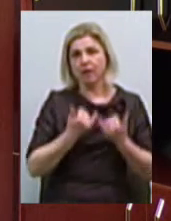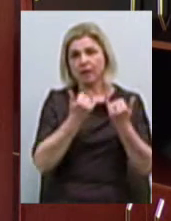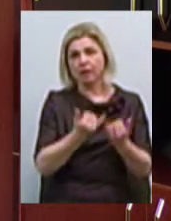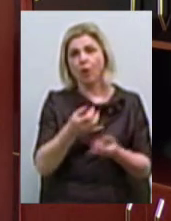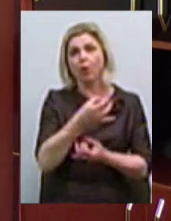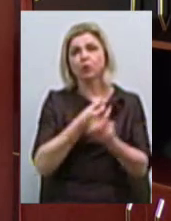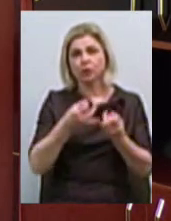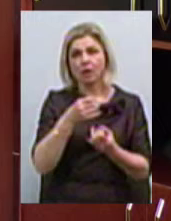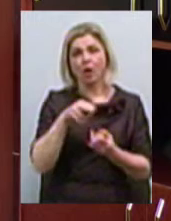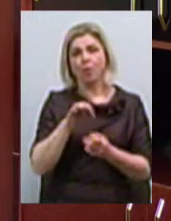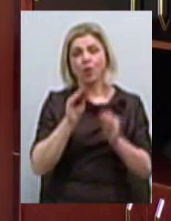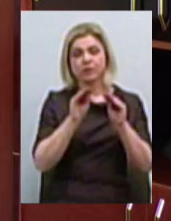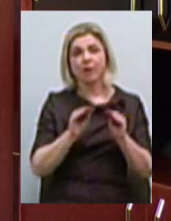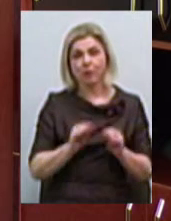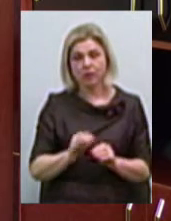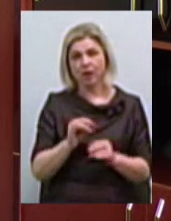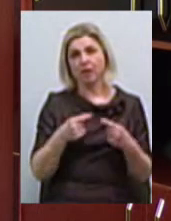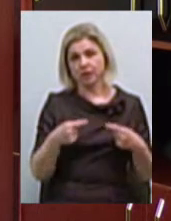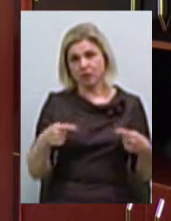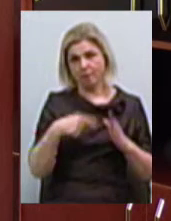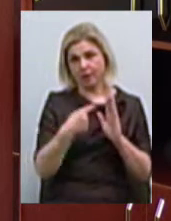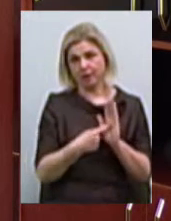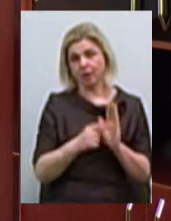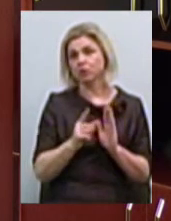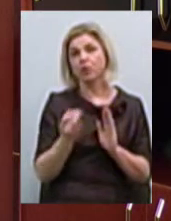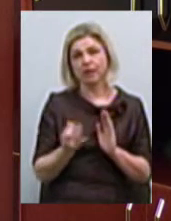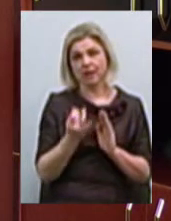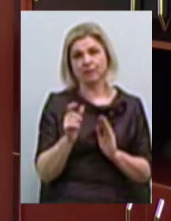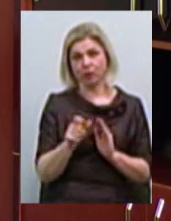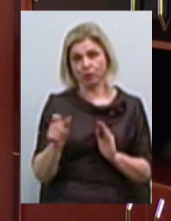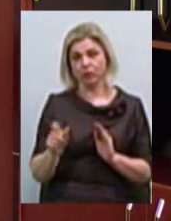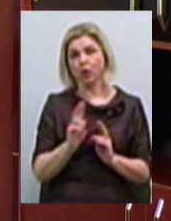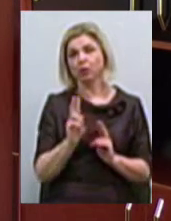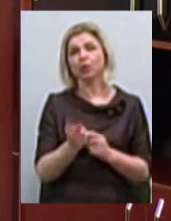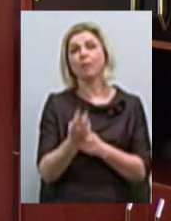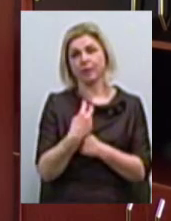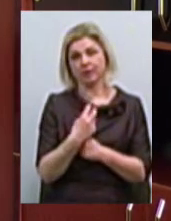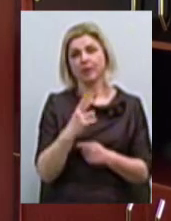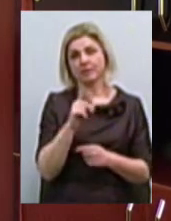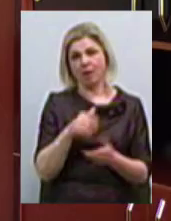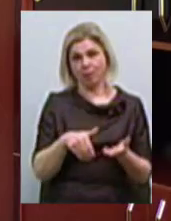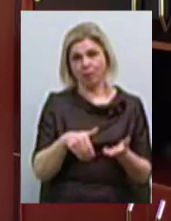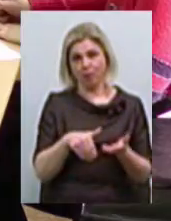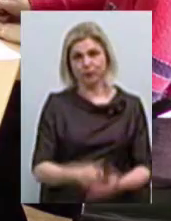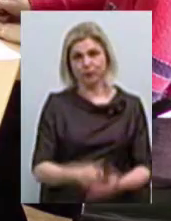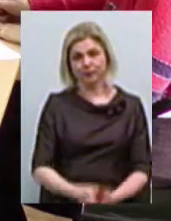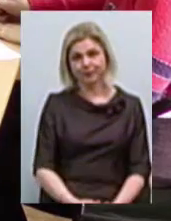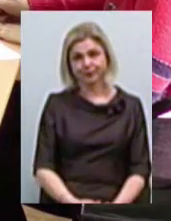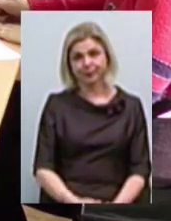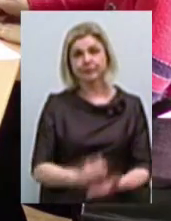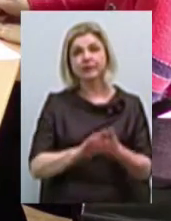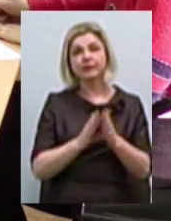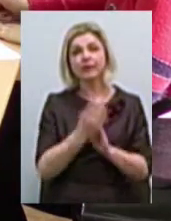чи будь-які інші питання, які будуть цікавлять людей, які звернуться за такою допомогою.